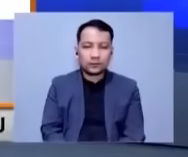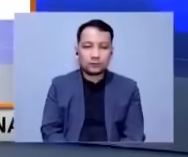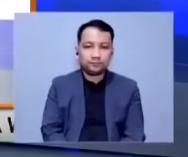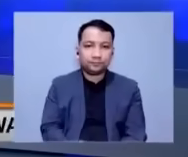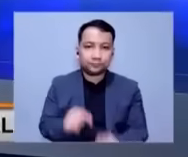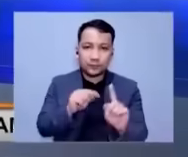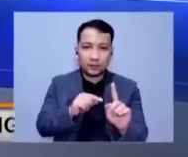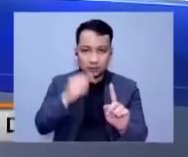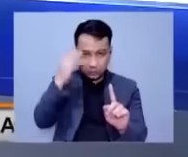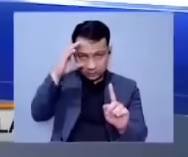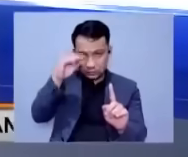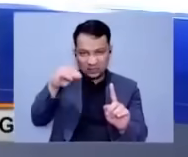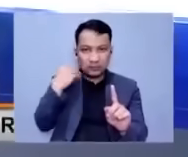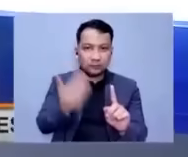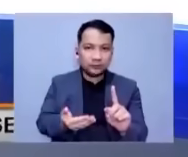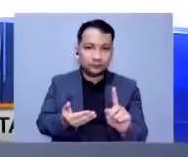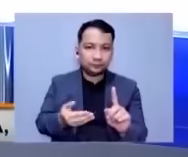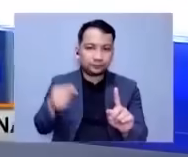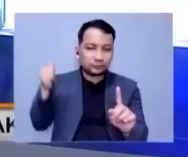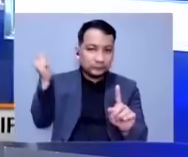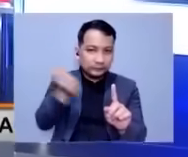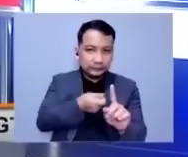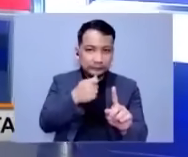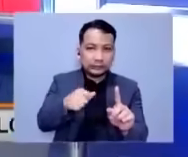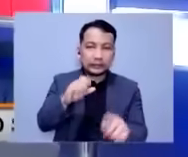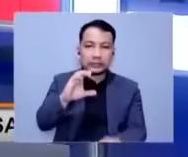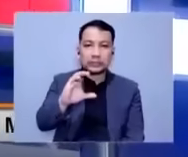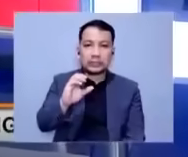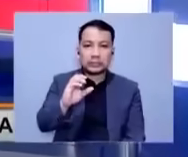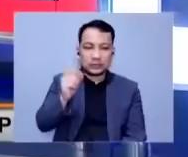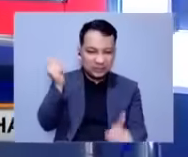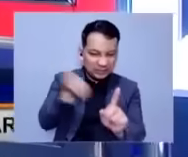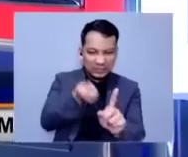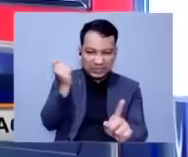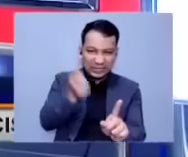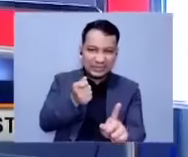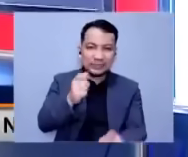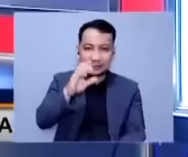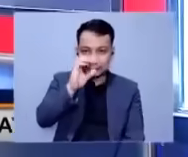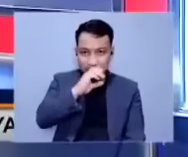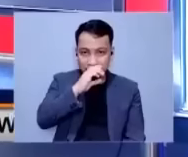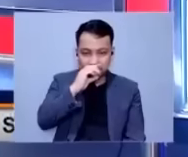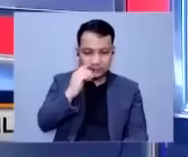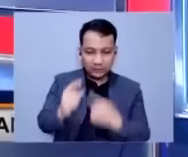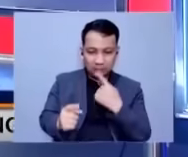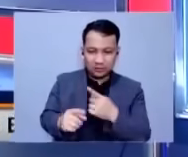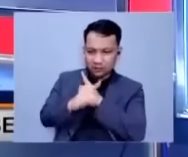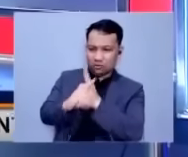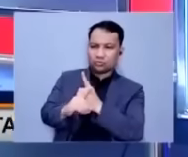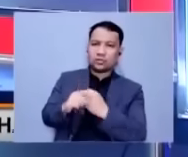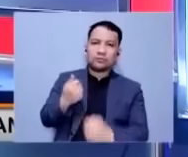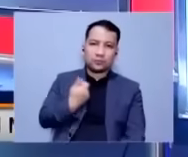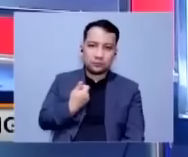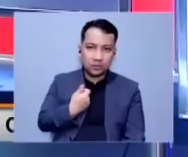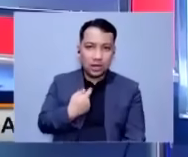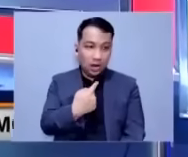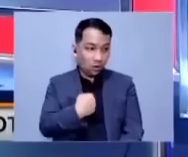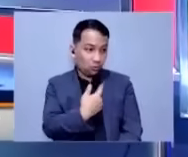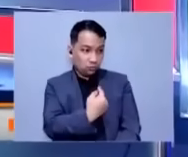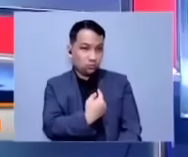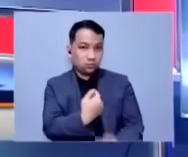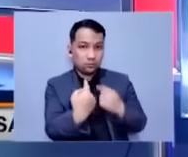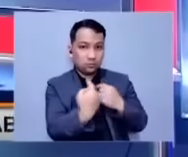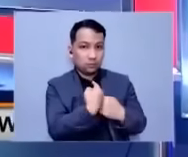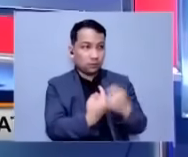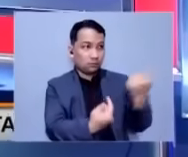ng kapatid ng kanyang kinakasama sa Cebu. Git naman ng sospek, self-defense lang ang ginawa niya dahil siya sana ang tatagain ng